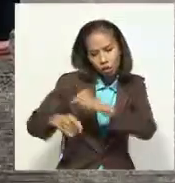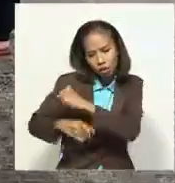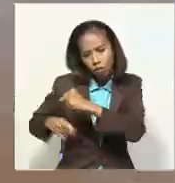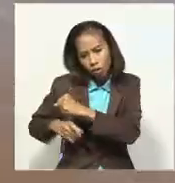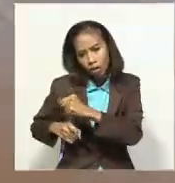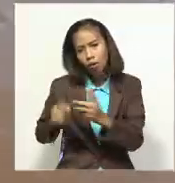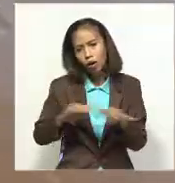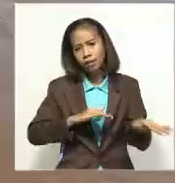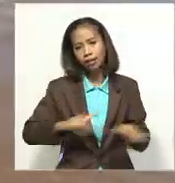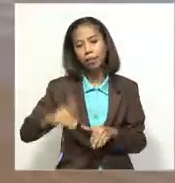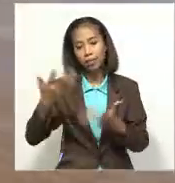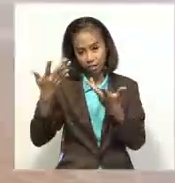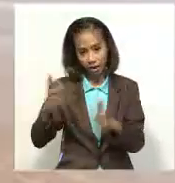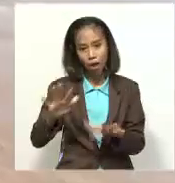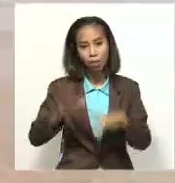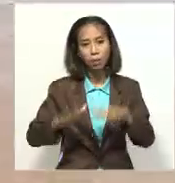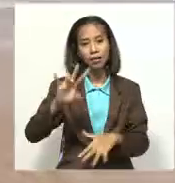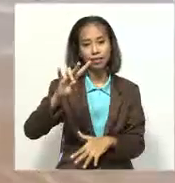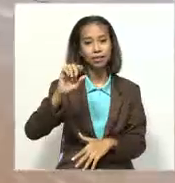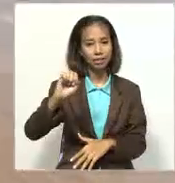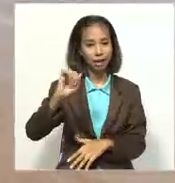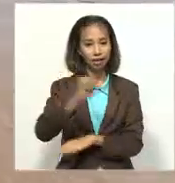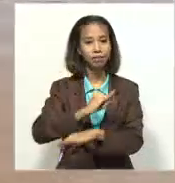างการเกษตรไปแล้วกว่า 700,000 ไร่ค่ะ